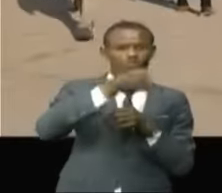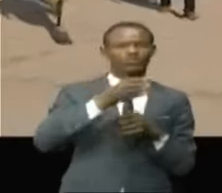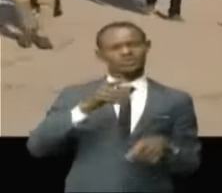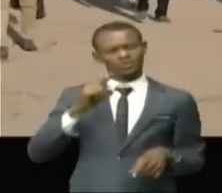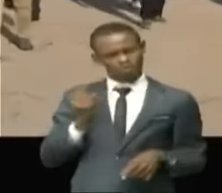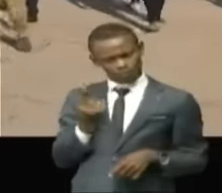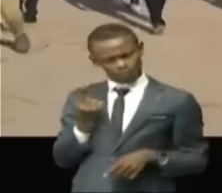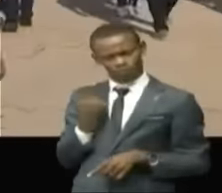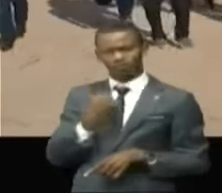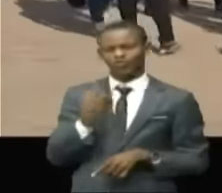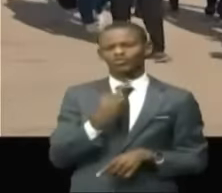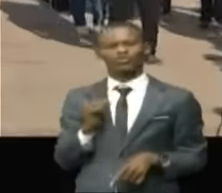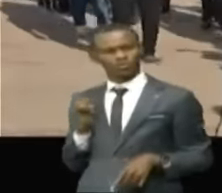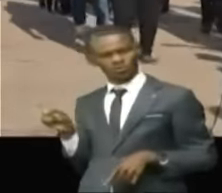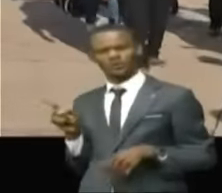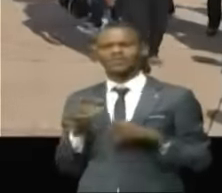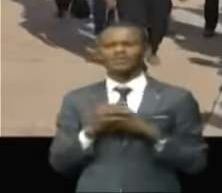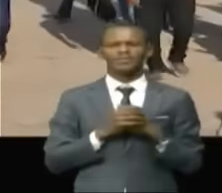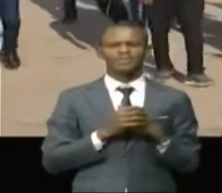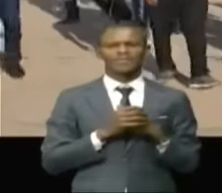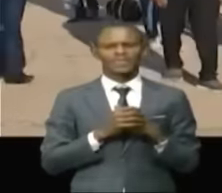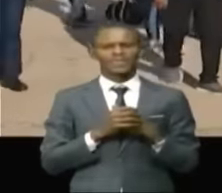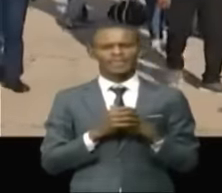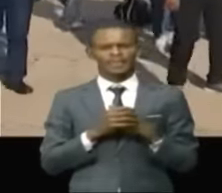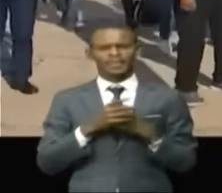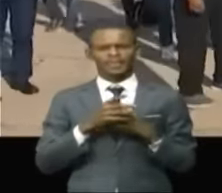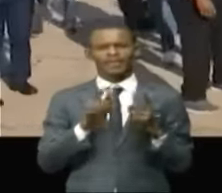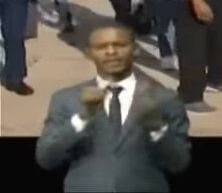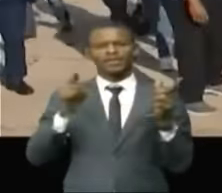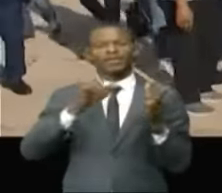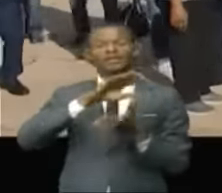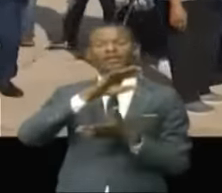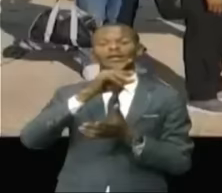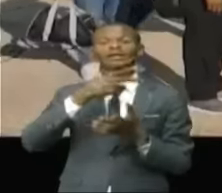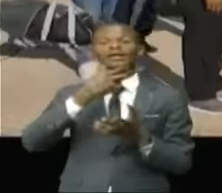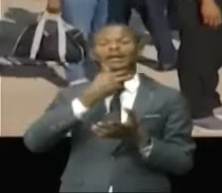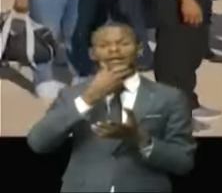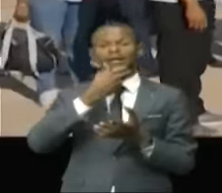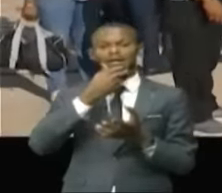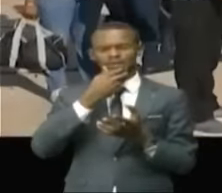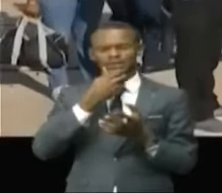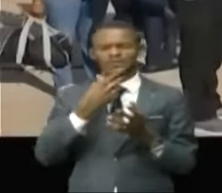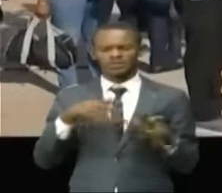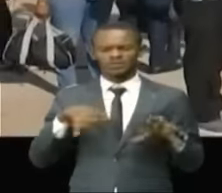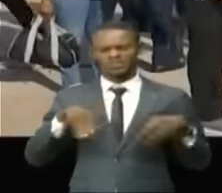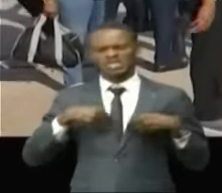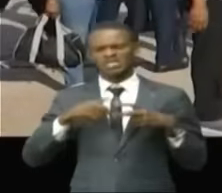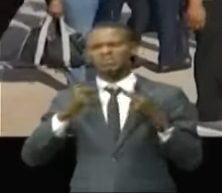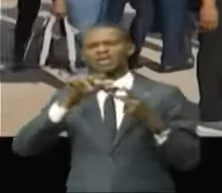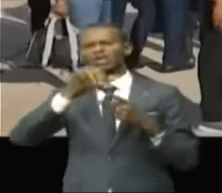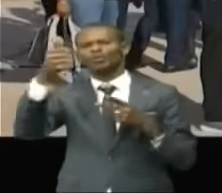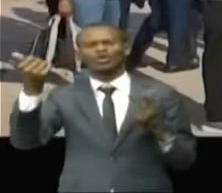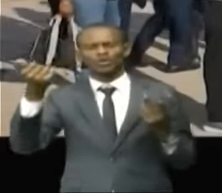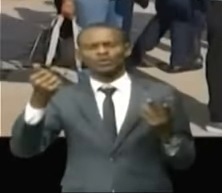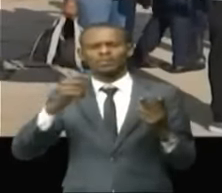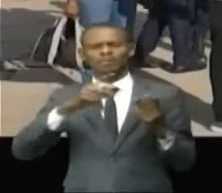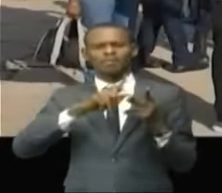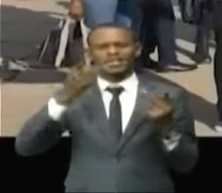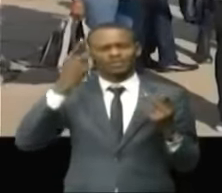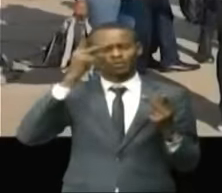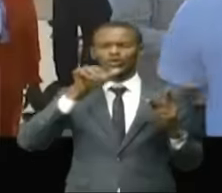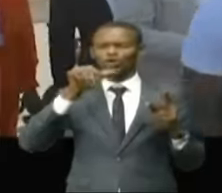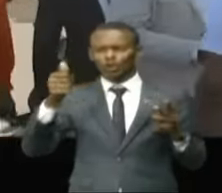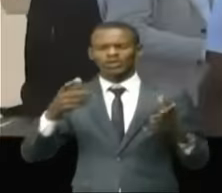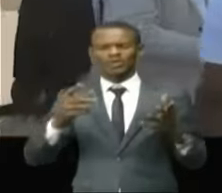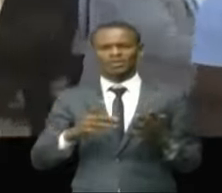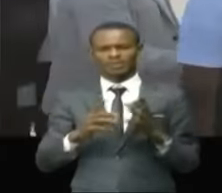Le Grand Kasaï doit prêcher par la tolérance politique et donner l'exemple pour un processus apaisé. Il a quitté la ville de Kananga avec promesse